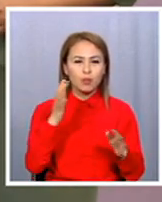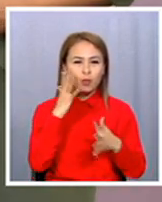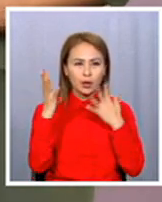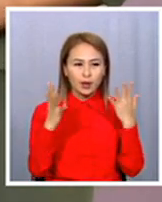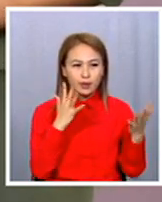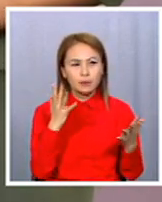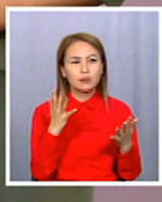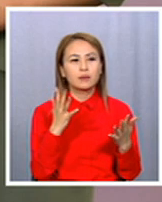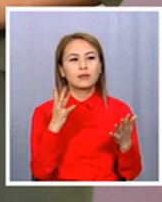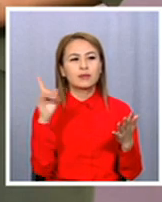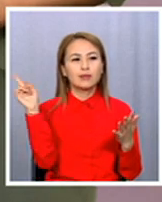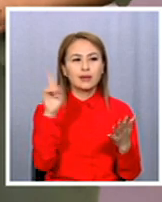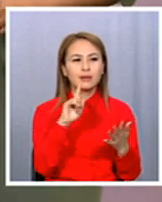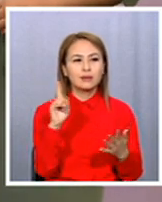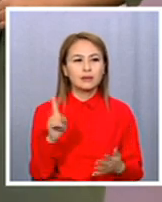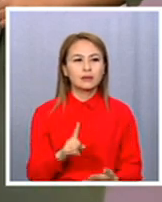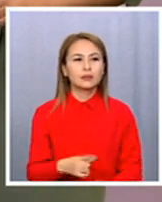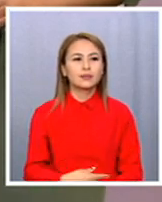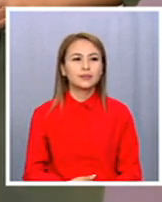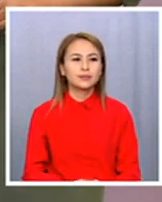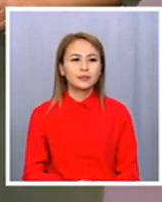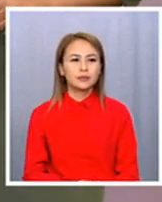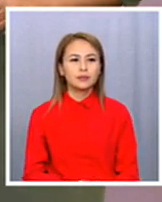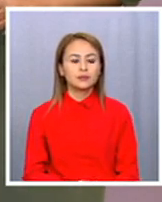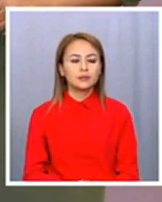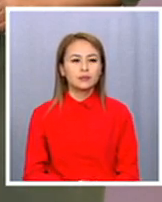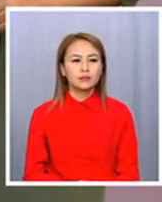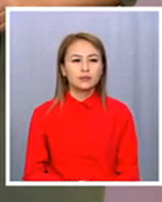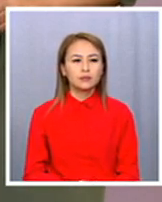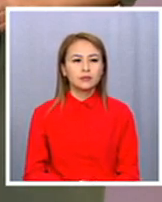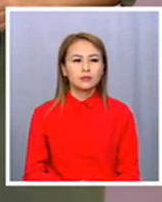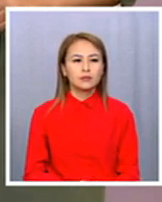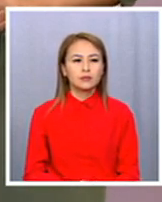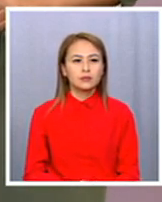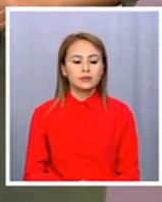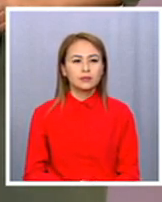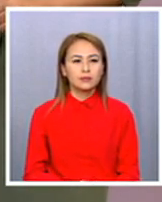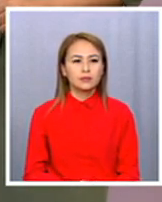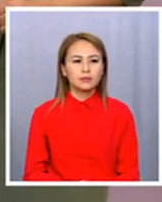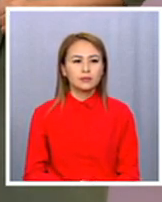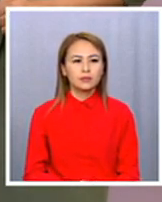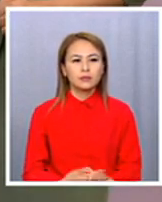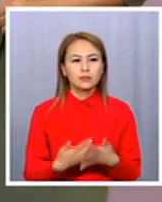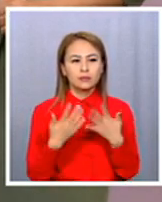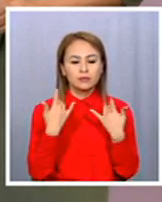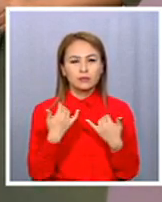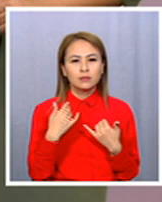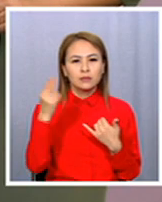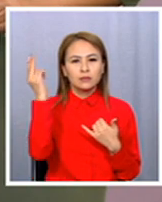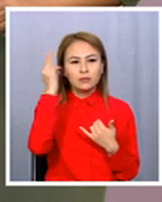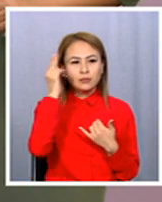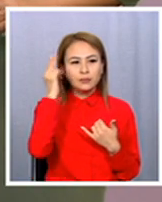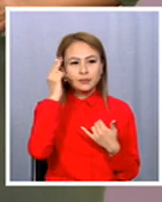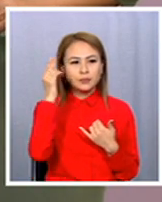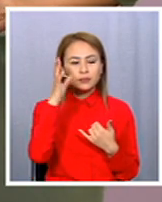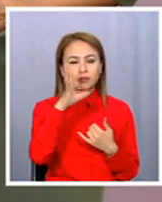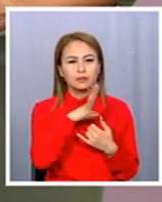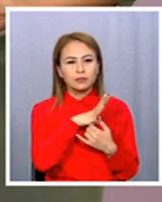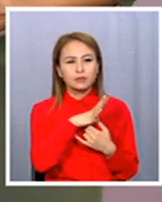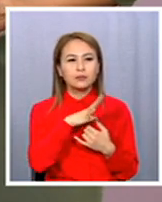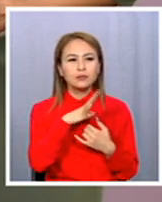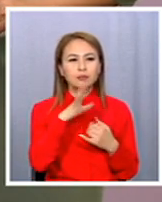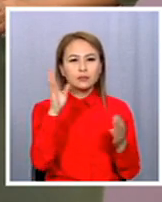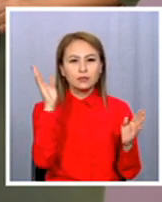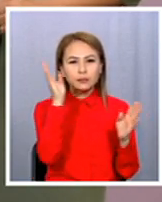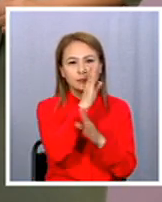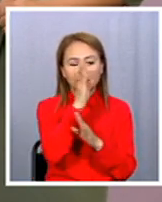боран және найзағай жатады екен. Олай болса, бүгінгі сабақта біз табиғаттың тосын сыйының